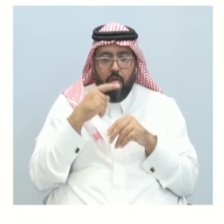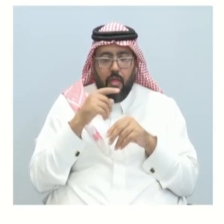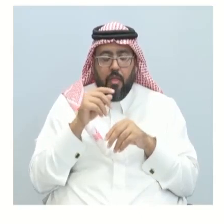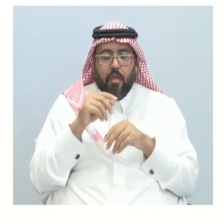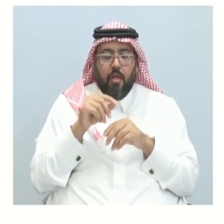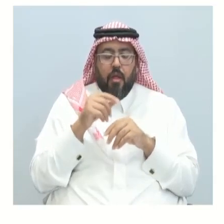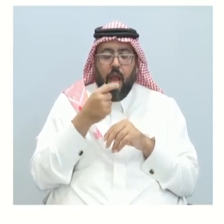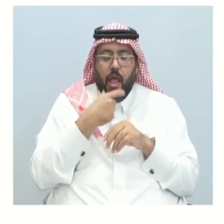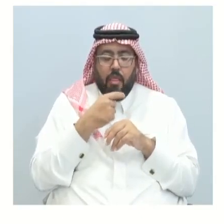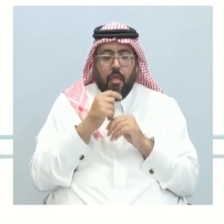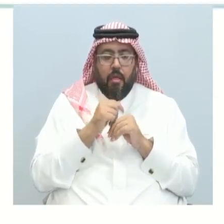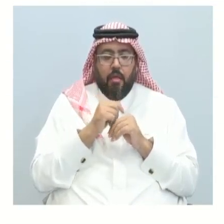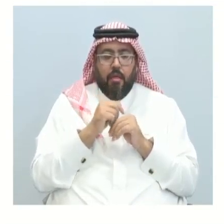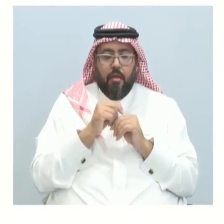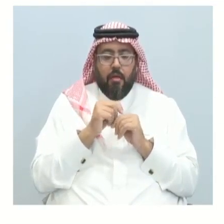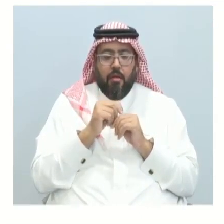الحديث